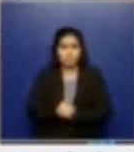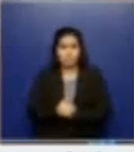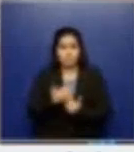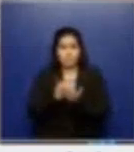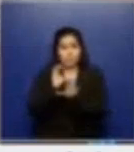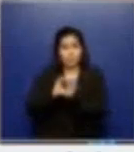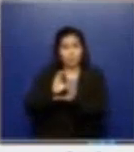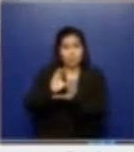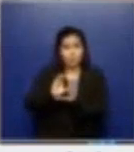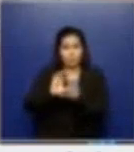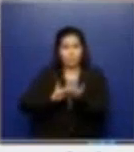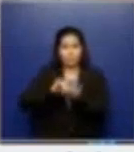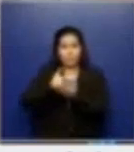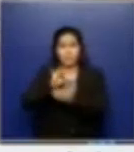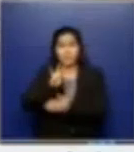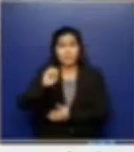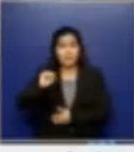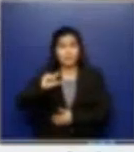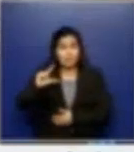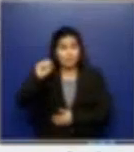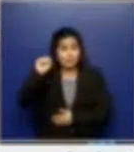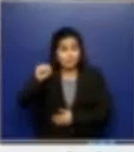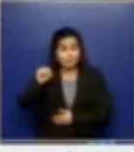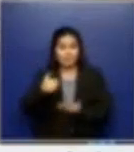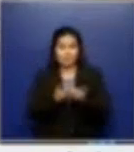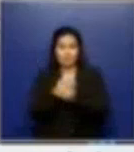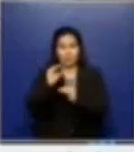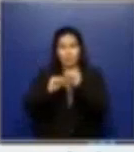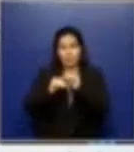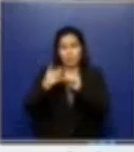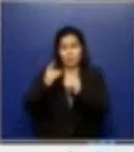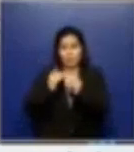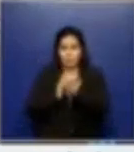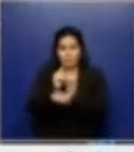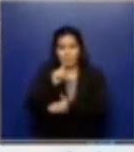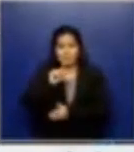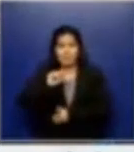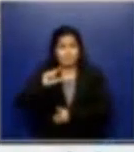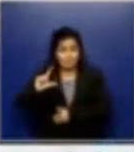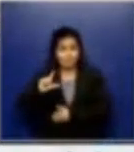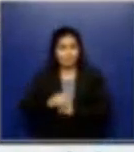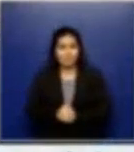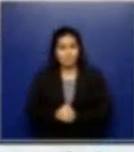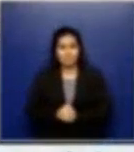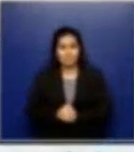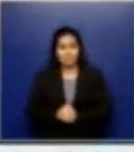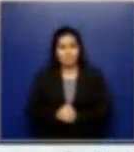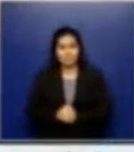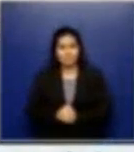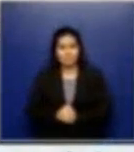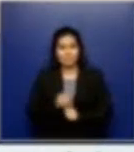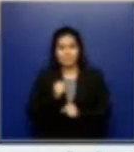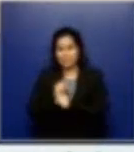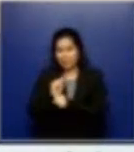ท่าน400 ล้านใช่ไหมครับวันนี้พิจารณาโครงการเพิ่งผ่านไปเมื่อวานนี้100 ล้านแล้วจะไปทำอะไรนี่ต้องตามไป